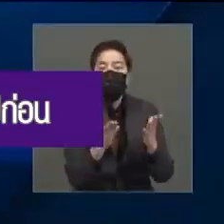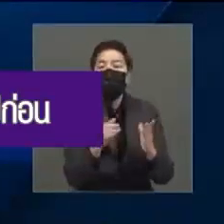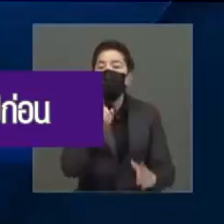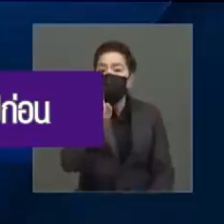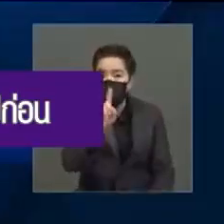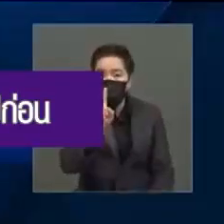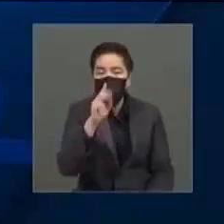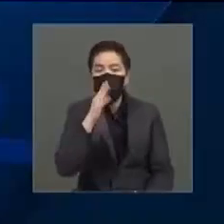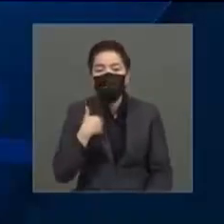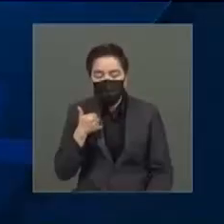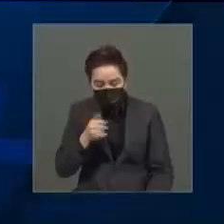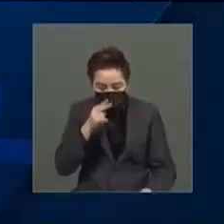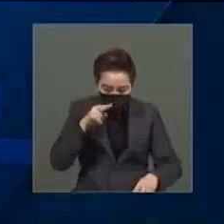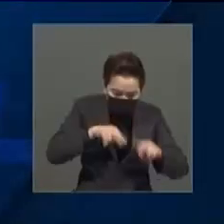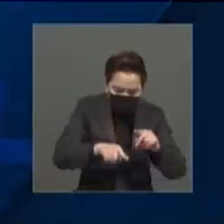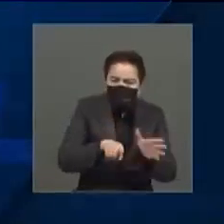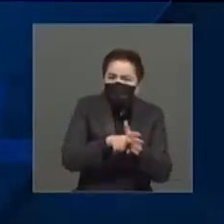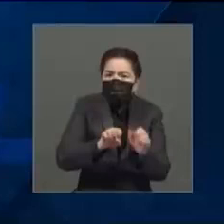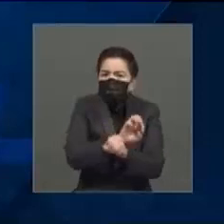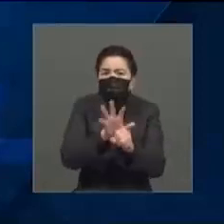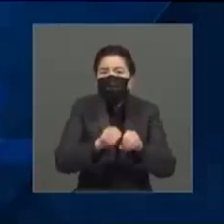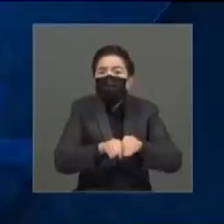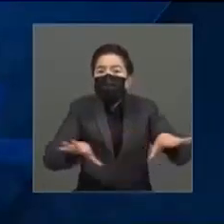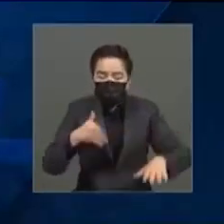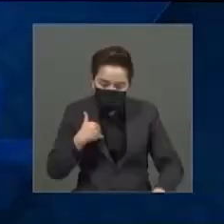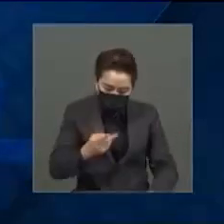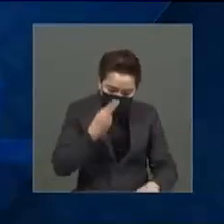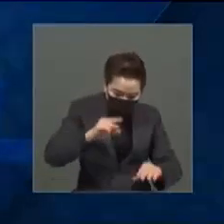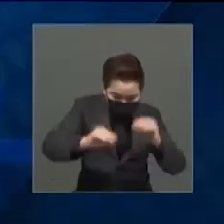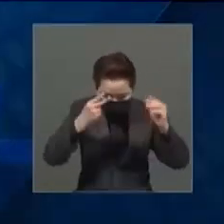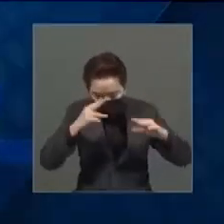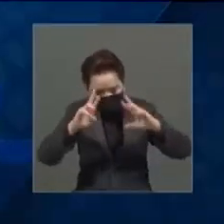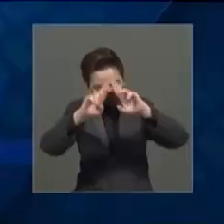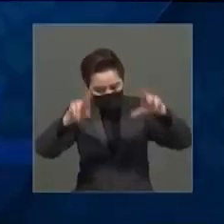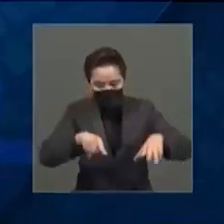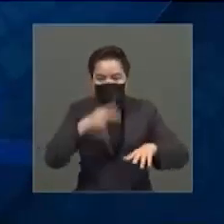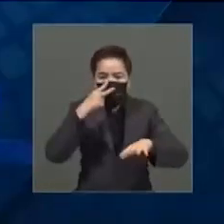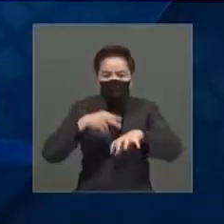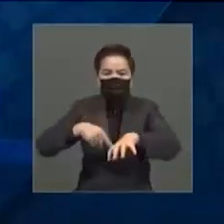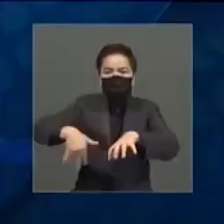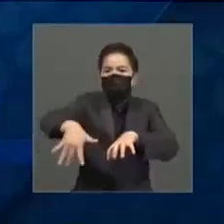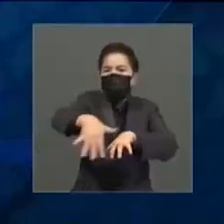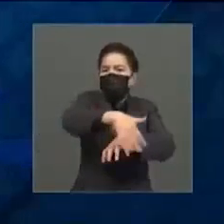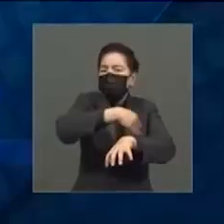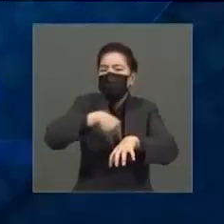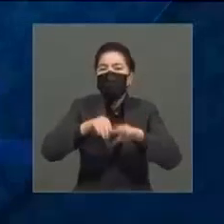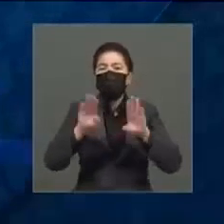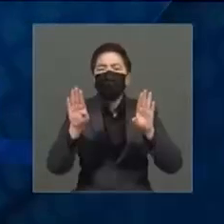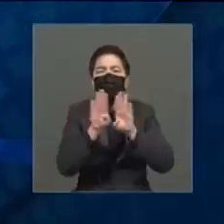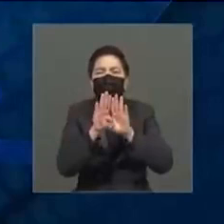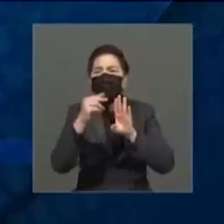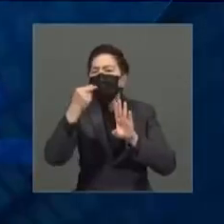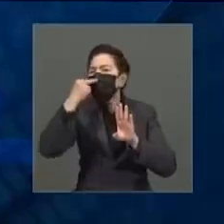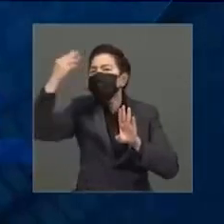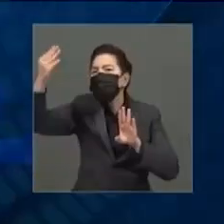กล่าวคือเมื่อลงไปตรวจในสถานที่ที่เป็นร้านอาหารเหล่านี้เนี่ยก็จะเห็นว่าสิ่งแวดล้อมในร้านยังมีลักษณะปิดทึบ